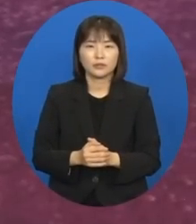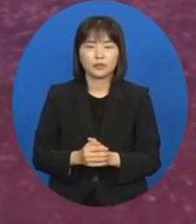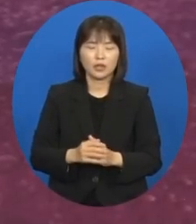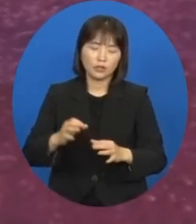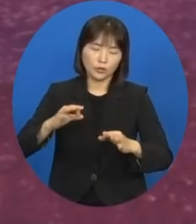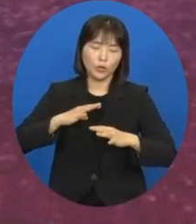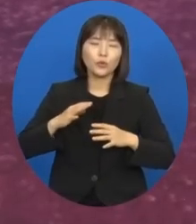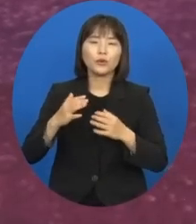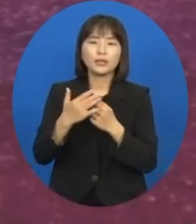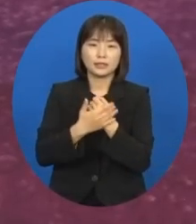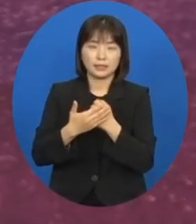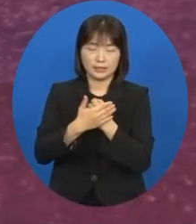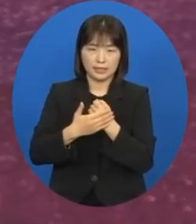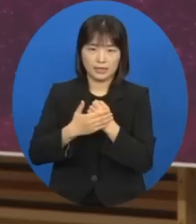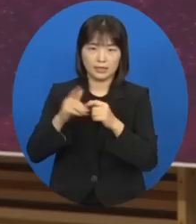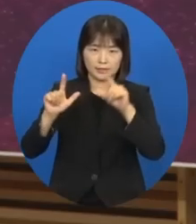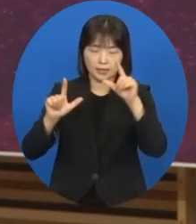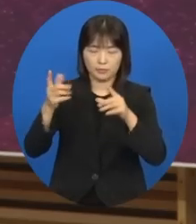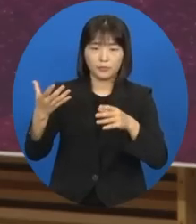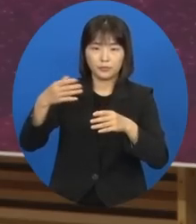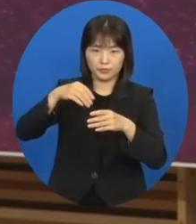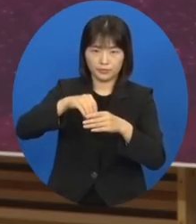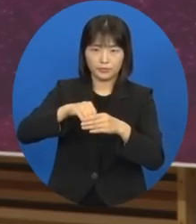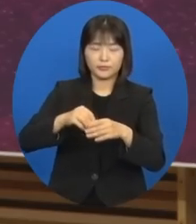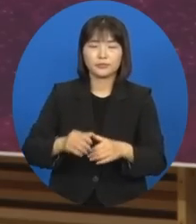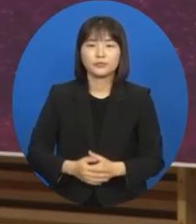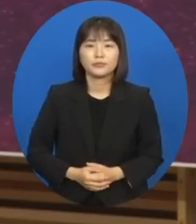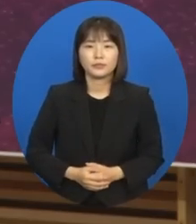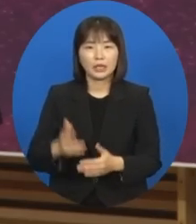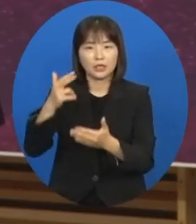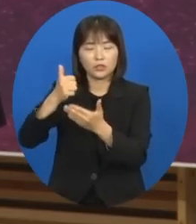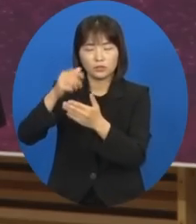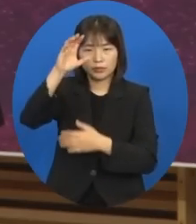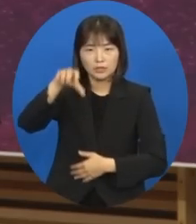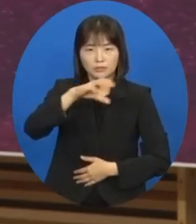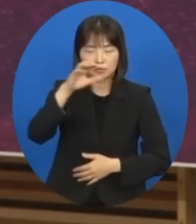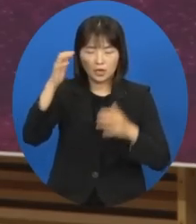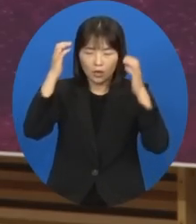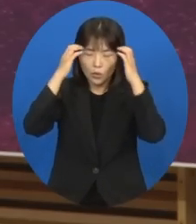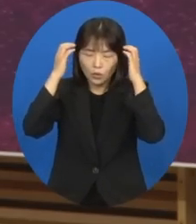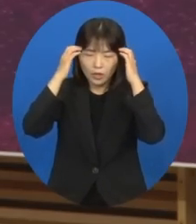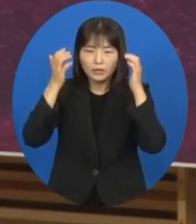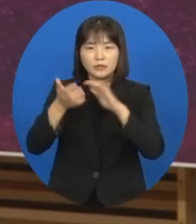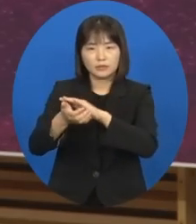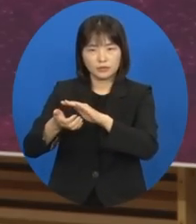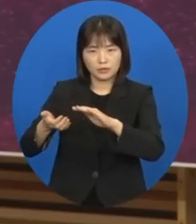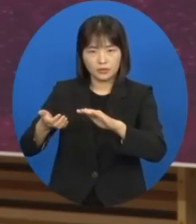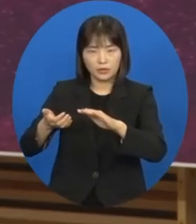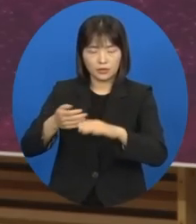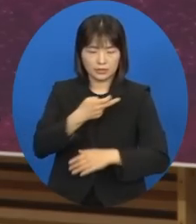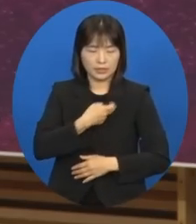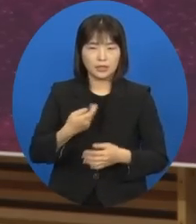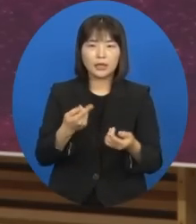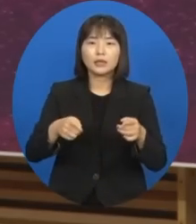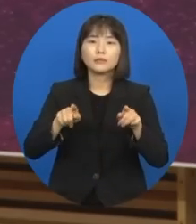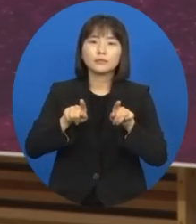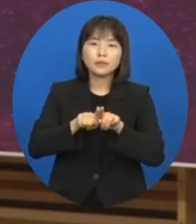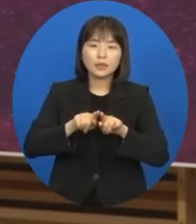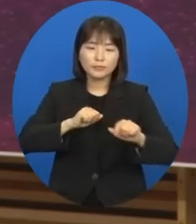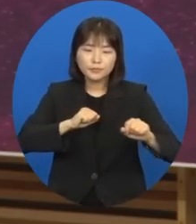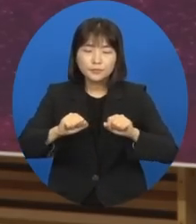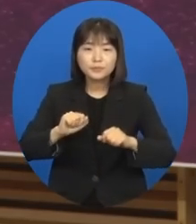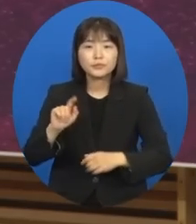참 놀라운 은혜의 장면을 담고 있습니다 주님은 십자가의 고난을 앞두시고 제자들과 함께 하신 일이